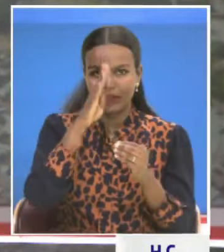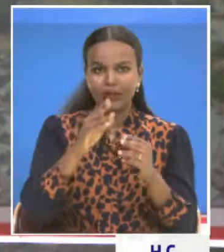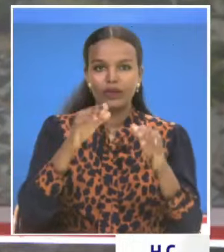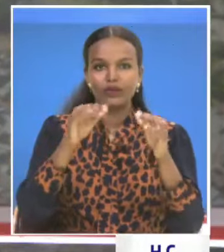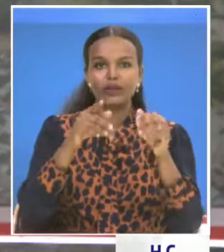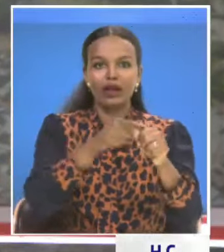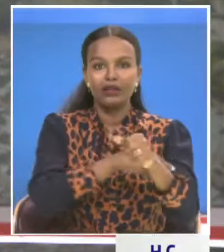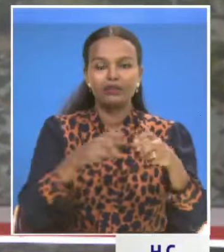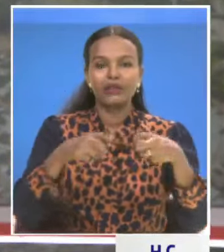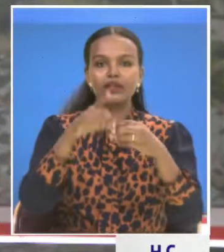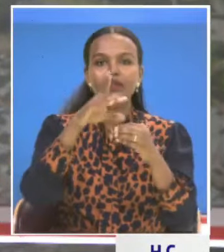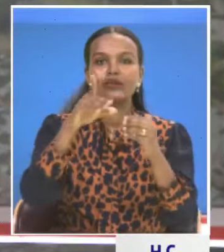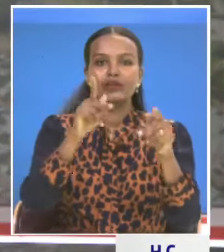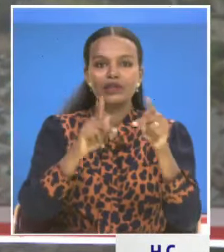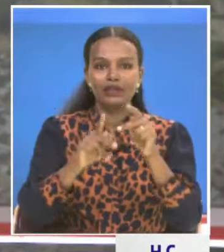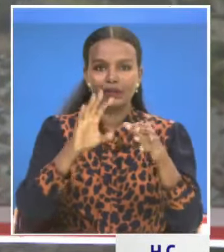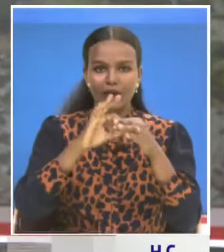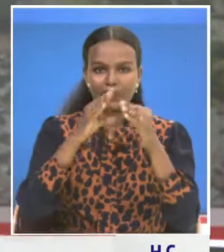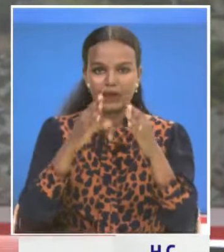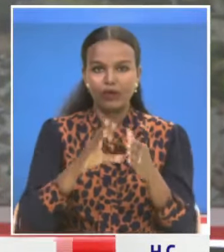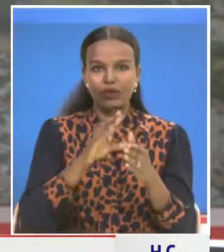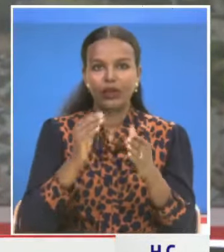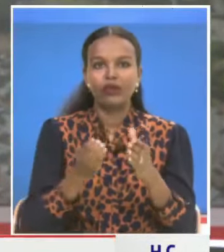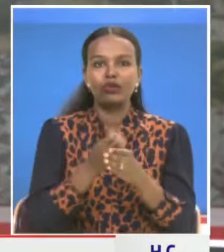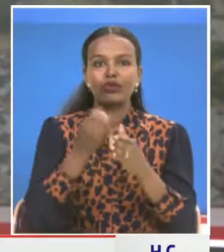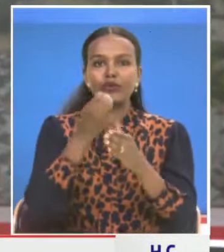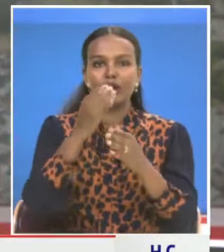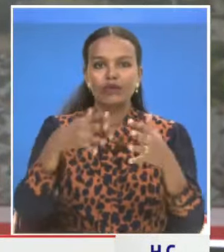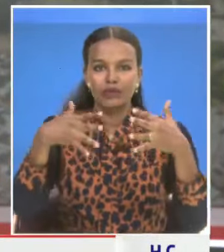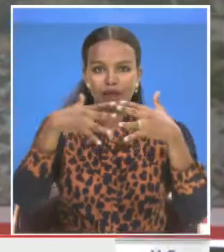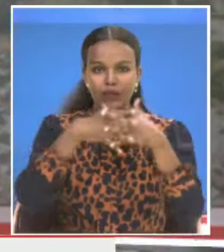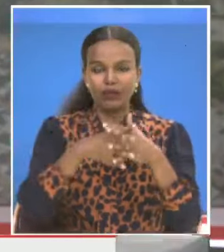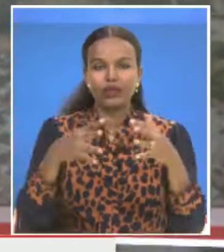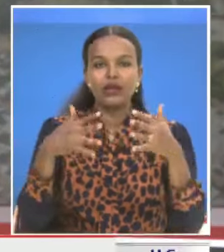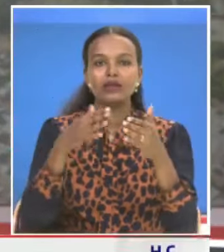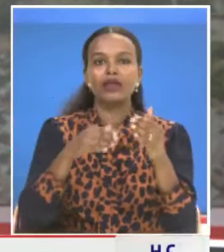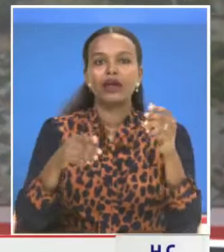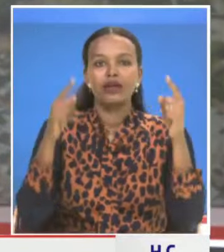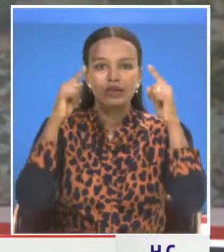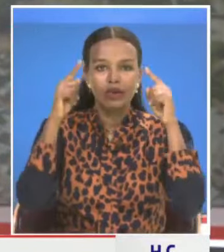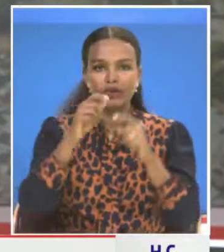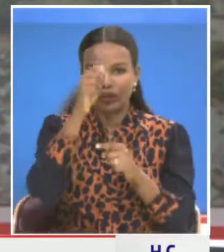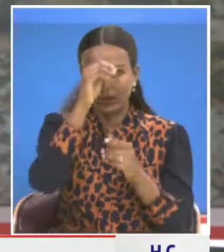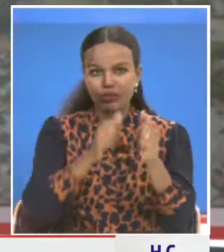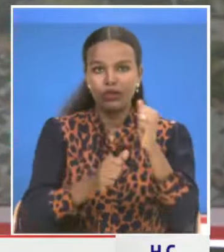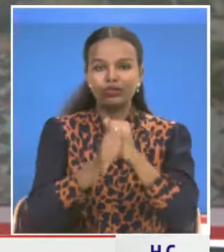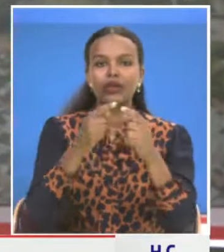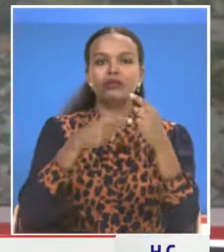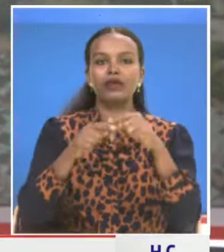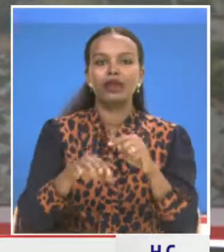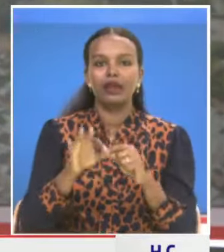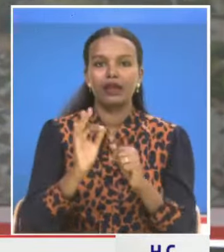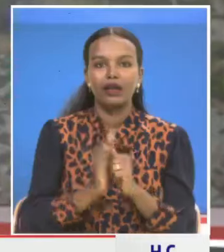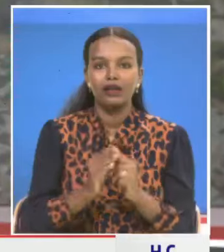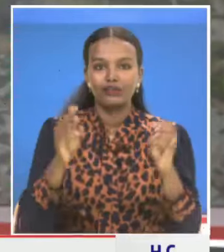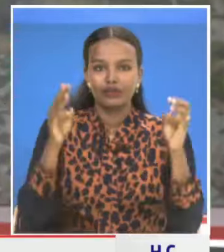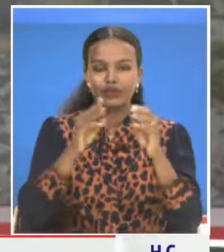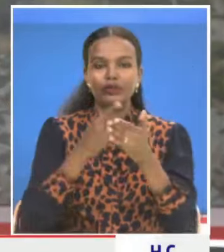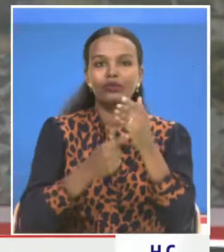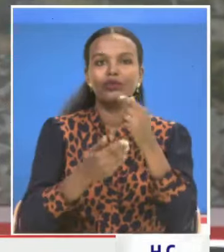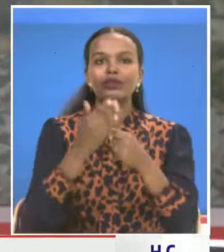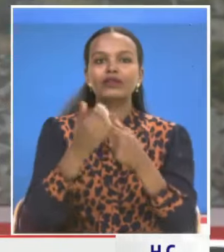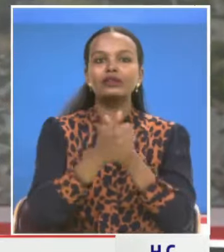የተራዘመ ግጭት የክልሉን ህዝብ ማህበራዊና ኢኮኖሚያዊ መስተጋብሮችን አስተጓጉሏል፣ ሰብአዊ ጉዳቶችንም እያስከተለ ይገኛል። ችግሩ